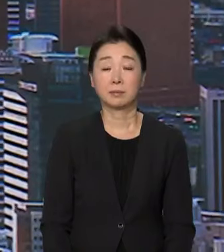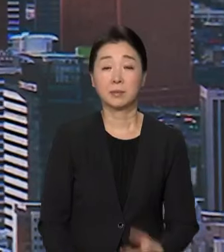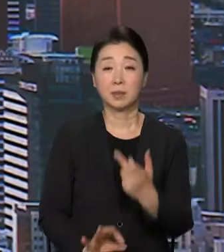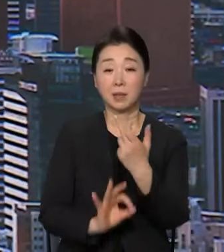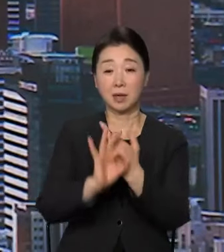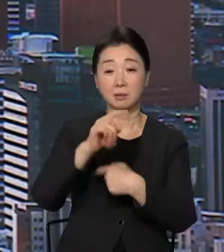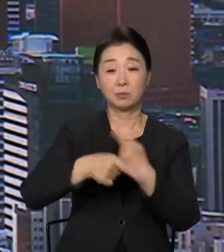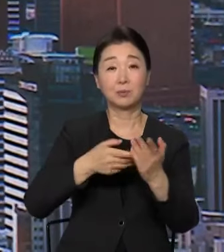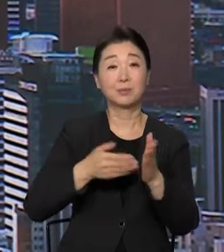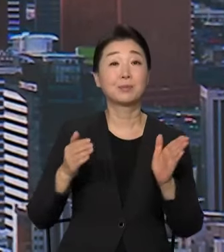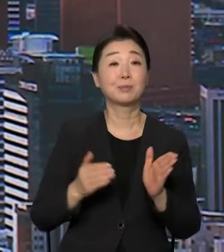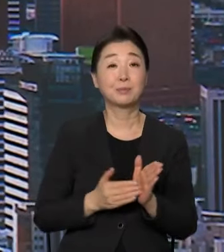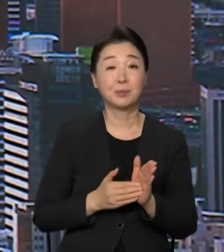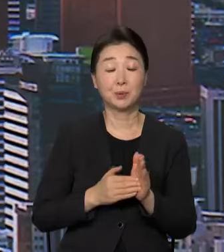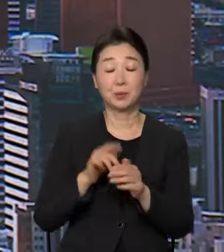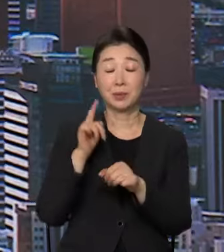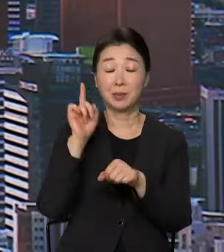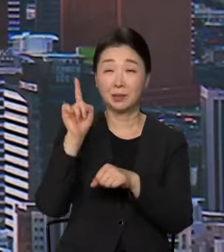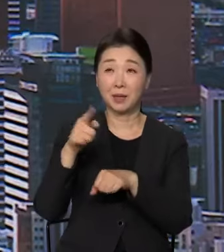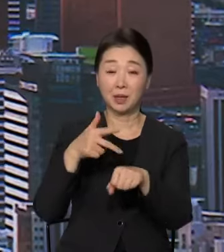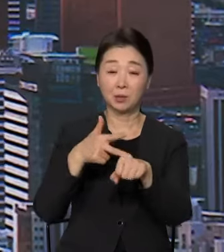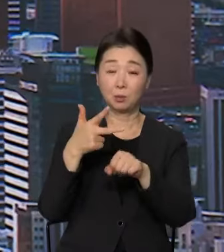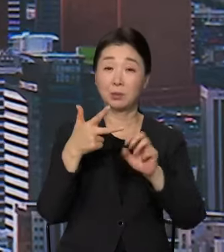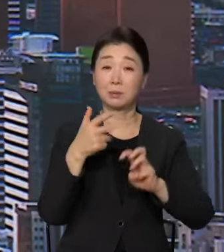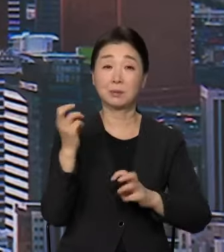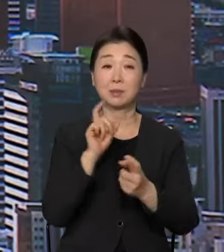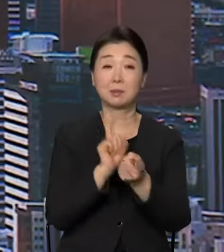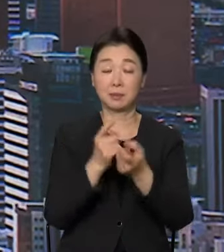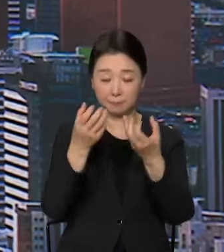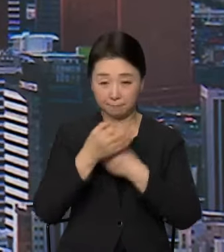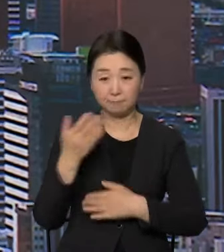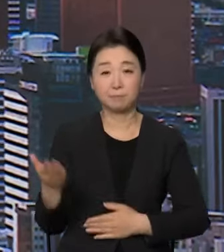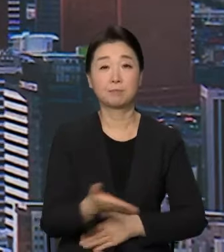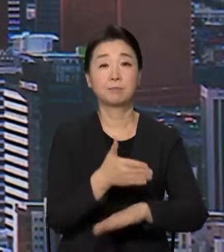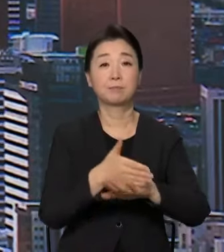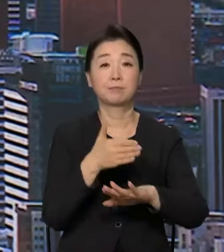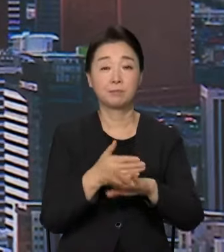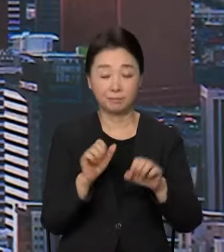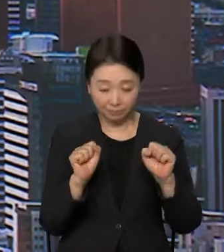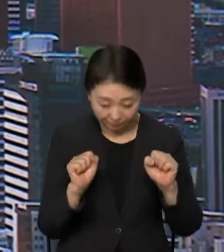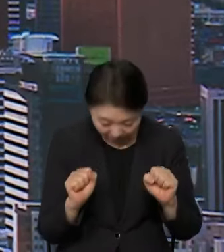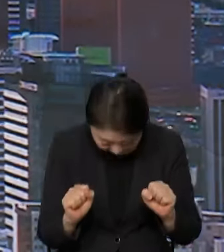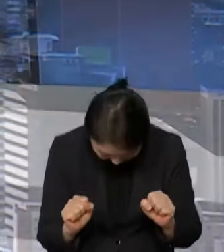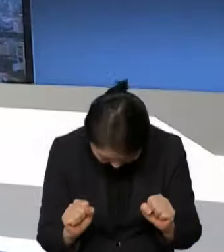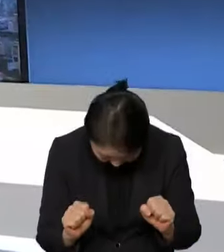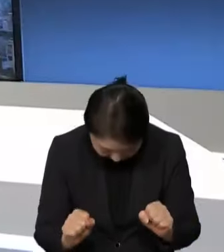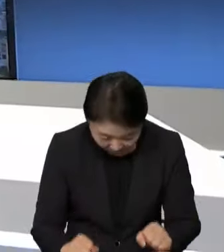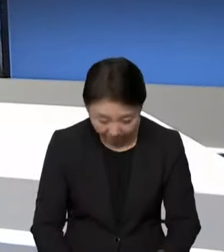JTBC 아침에는 마칩니다. 내일도 7시 반에 아침을 열겠습니다. 시청해주셔서 감사합니다.